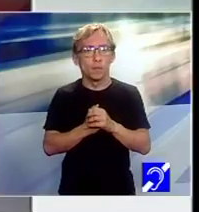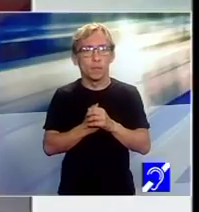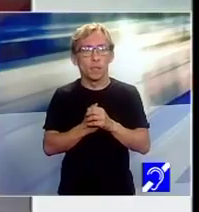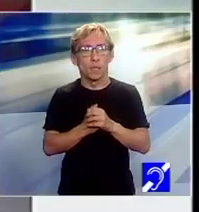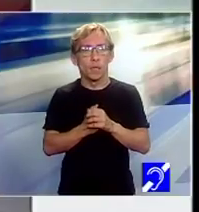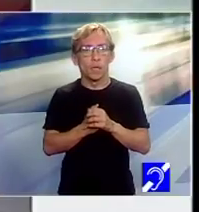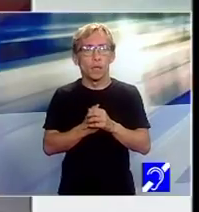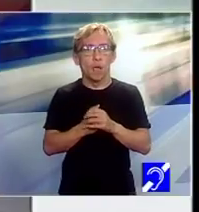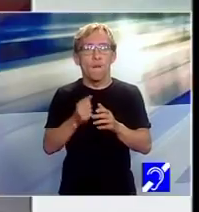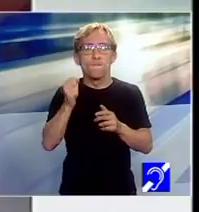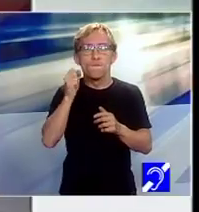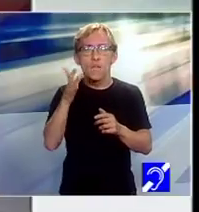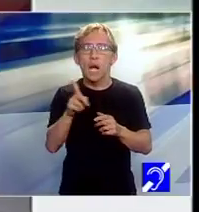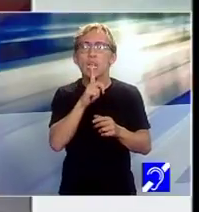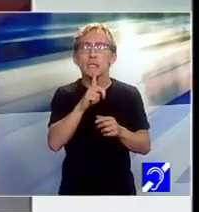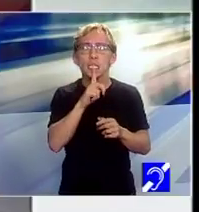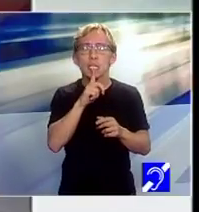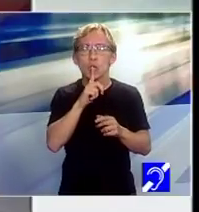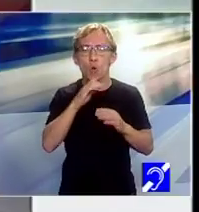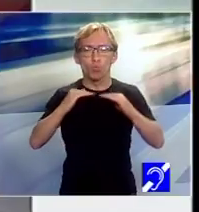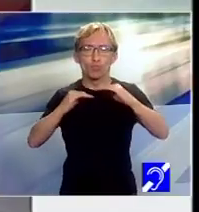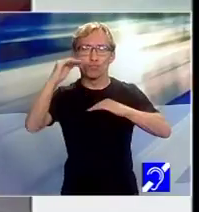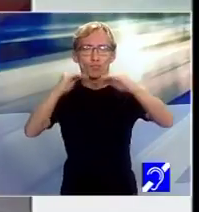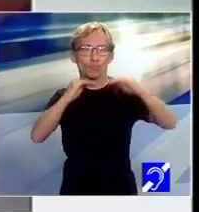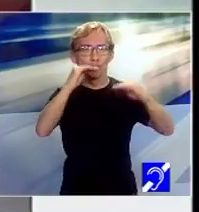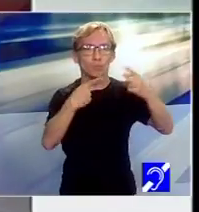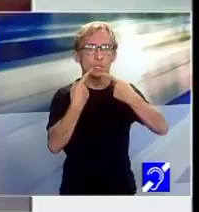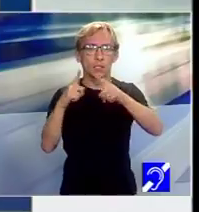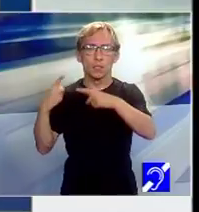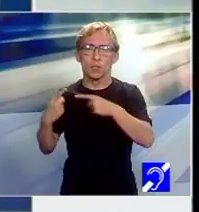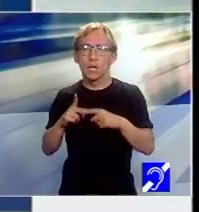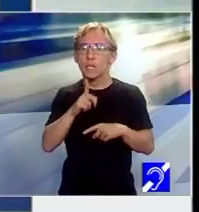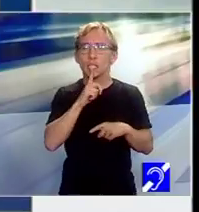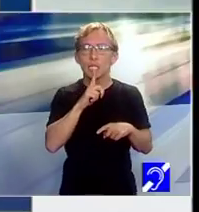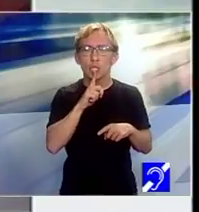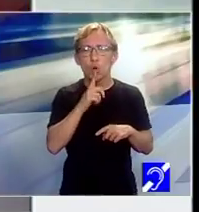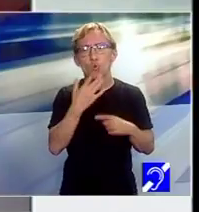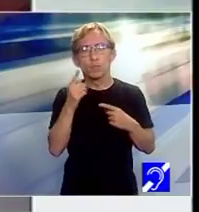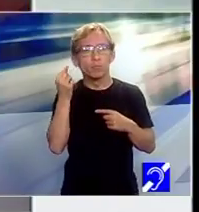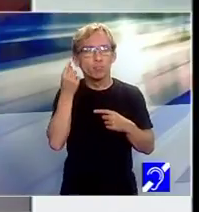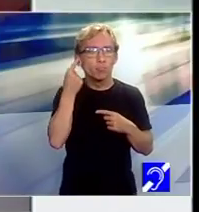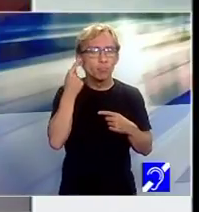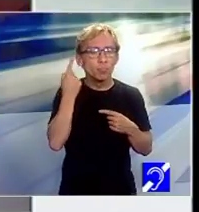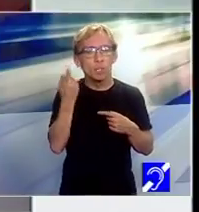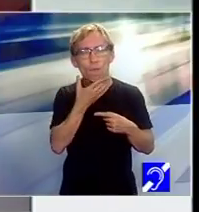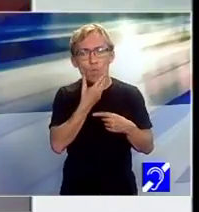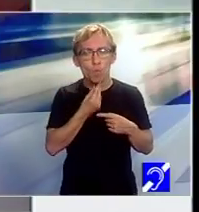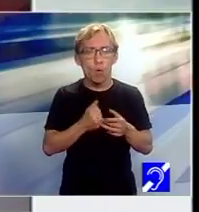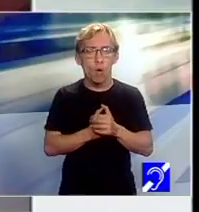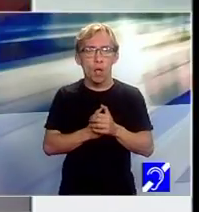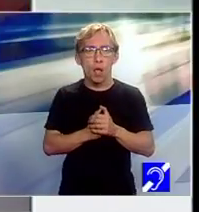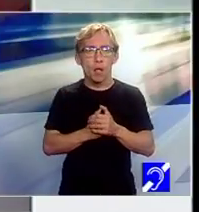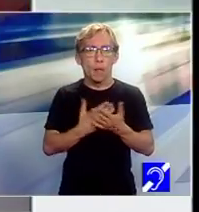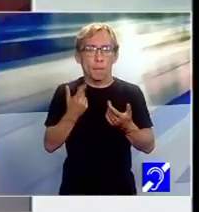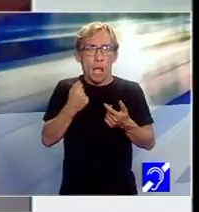fiecare titlu, punem highlight-uri. Țineți cu hiturile, cu ghilimelele de rigoare, să spunem. Să știți că am încercat,